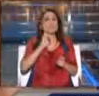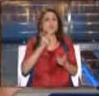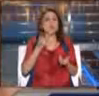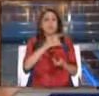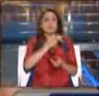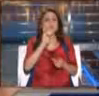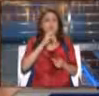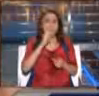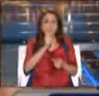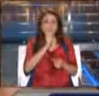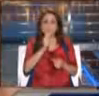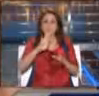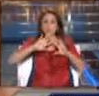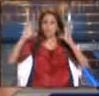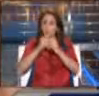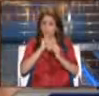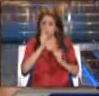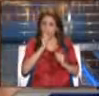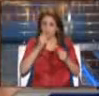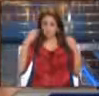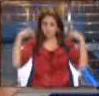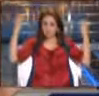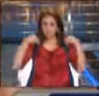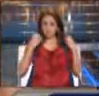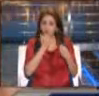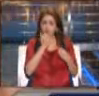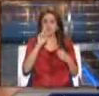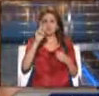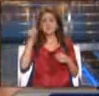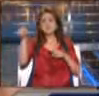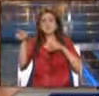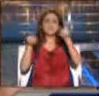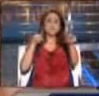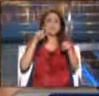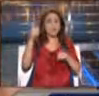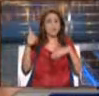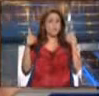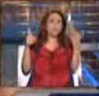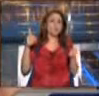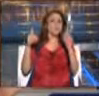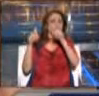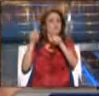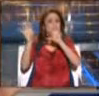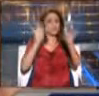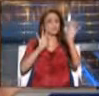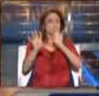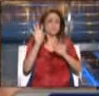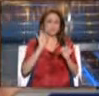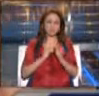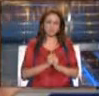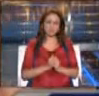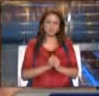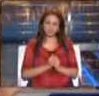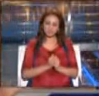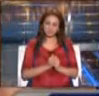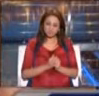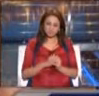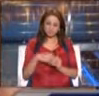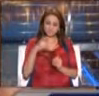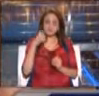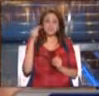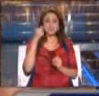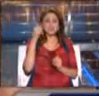عايز أعمم الإعلام الرياضي، كل واحد ليه يعني توجه مختلف. ممكن صح زي في